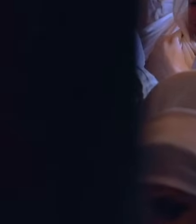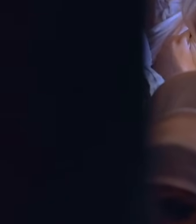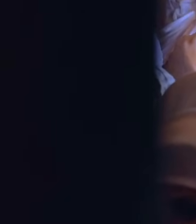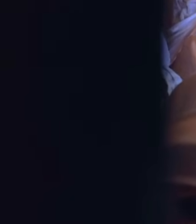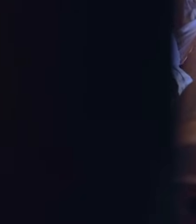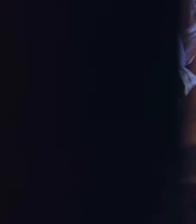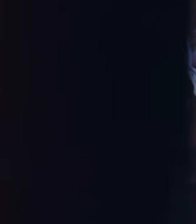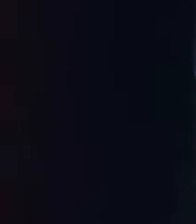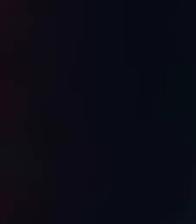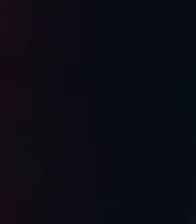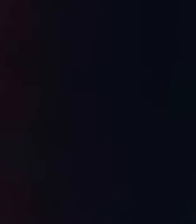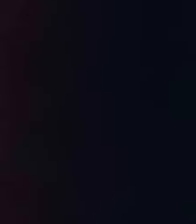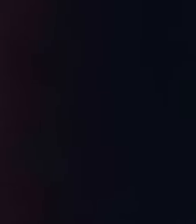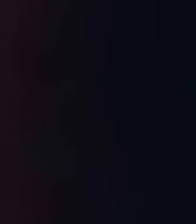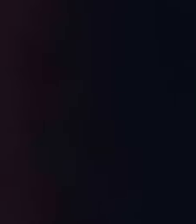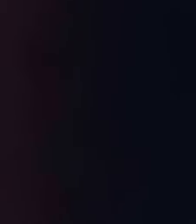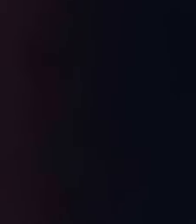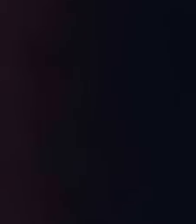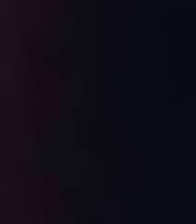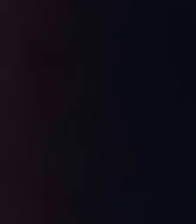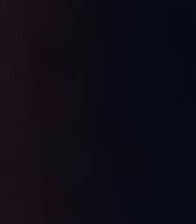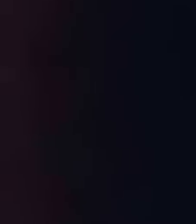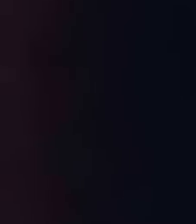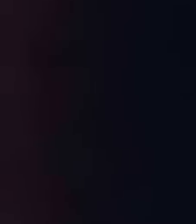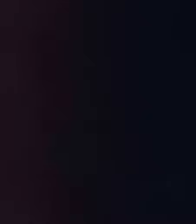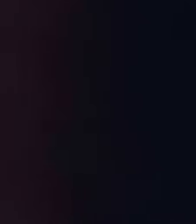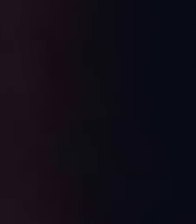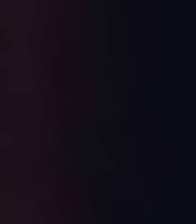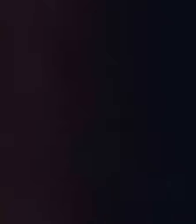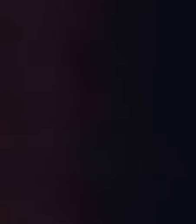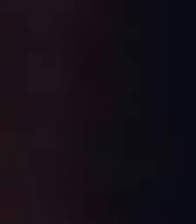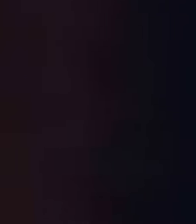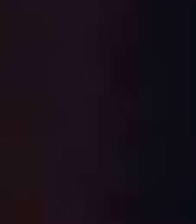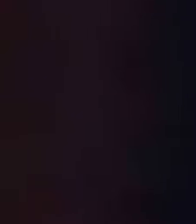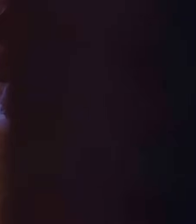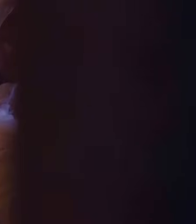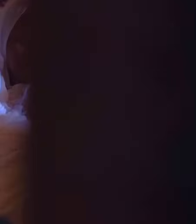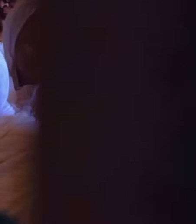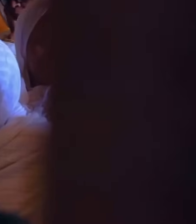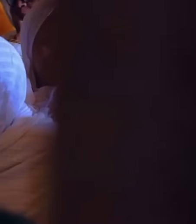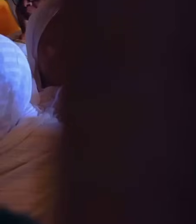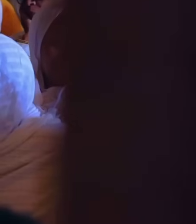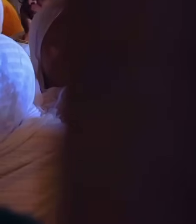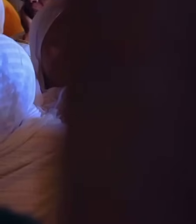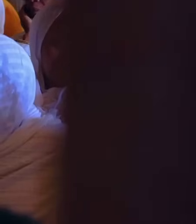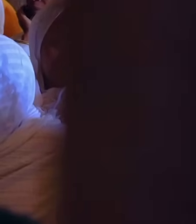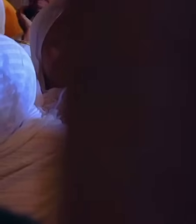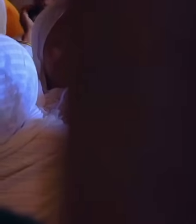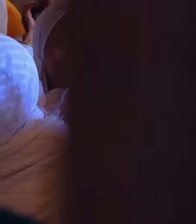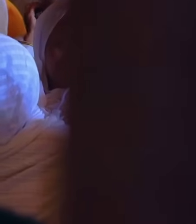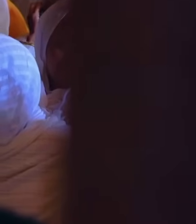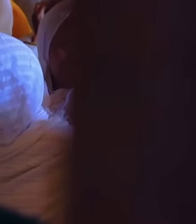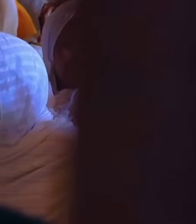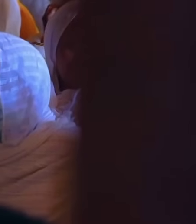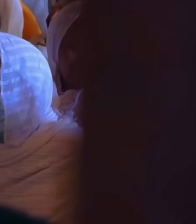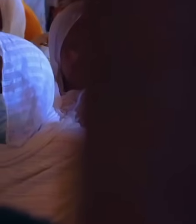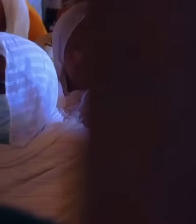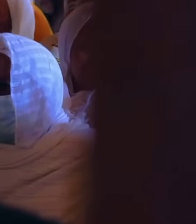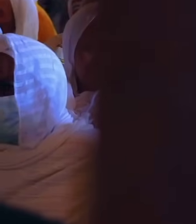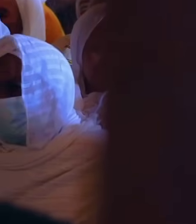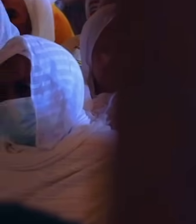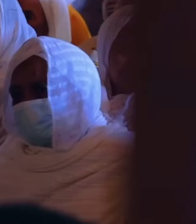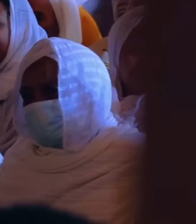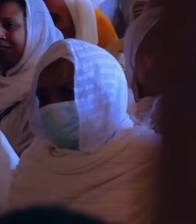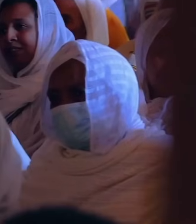ወይም ፈቃድ ወይም ዝንባሌ ወይም እንደመሳሰለው ነገር አይደለም ለማለት ነው የተመጣጣለ